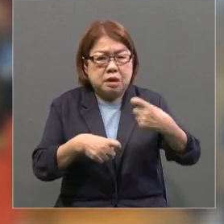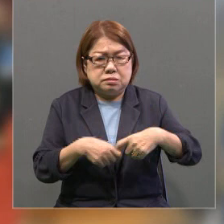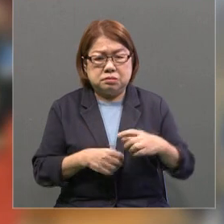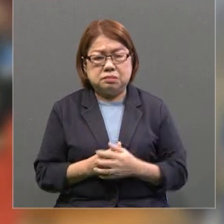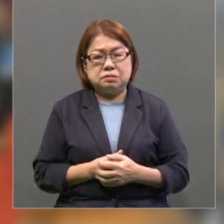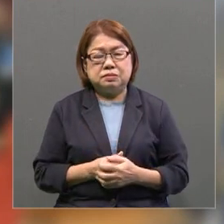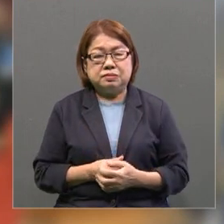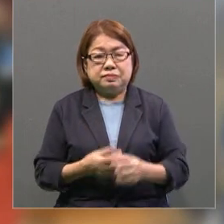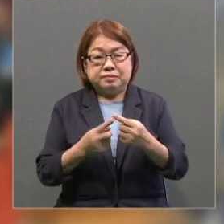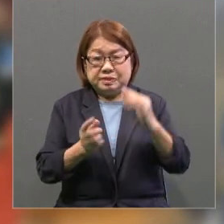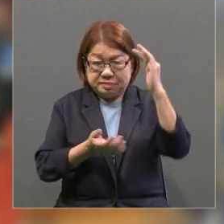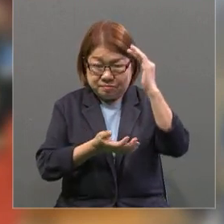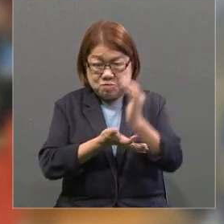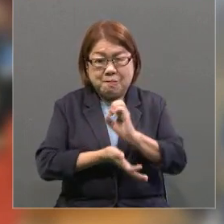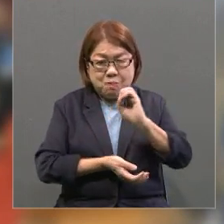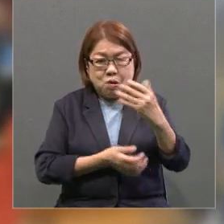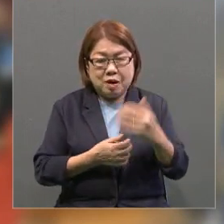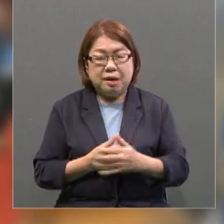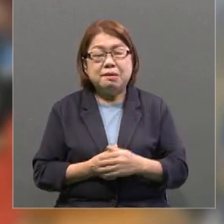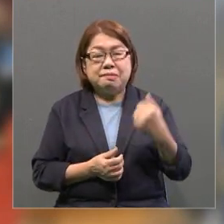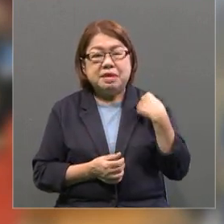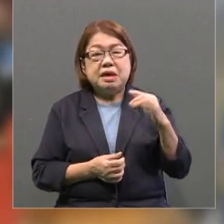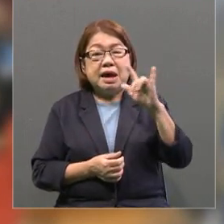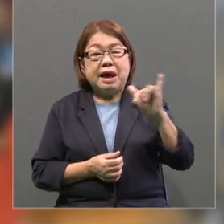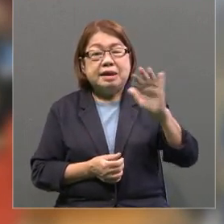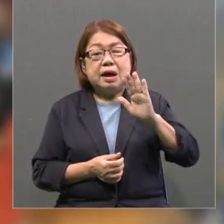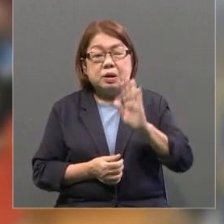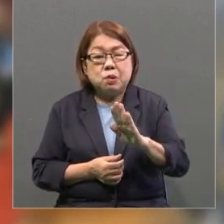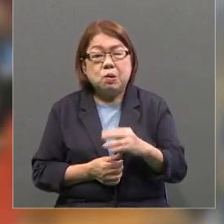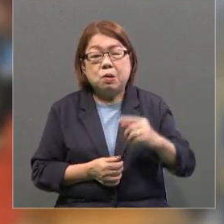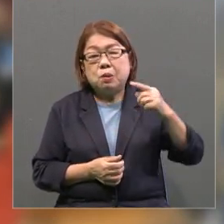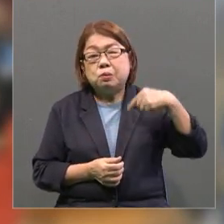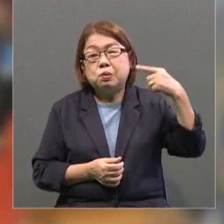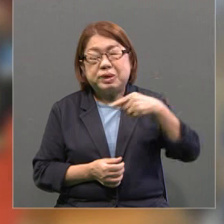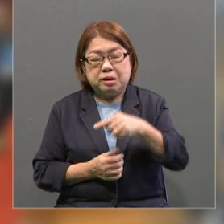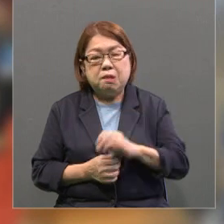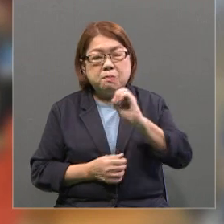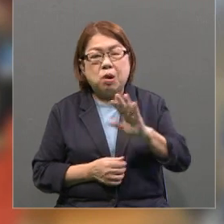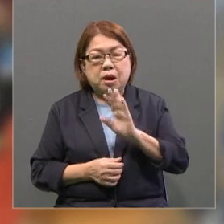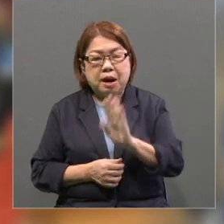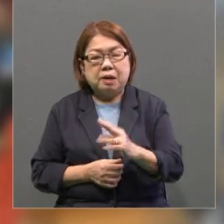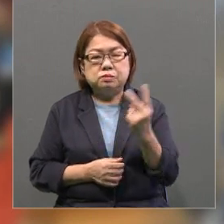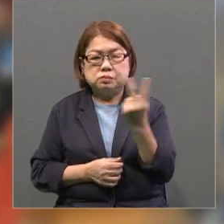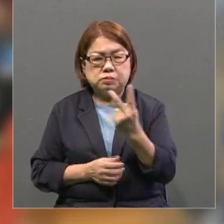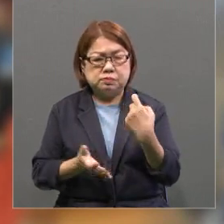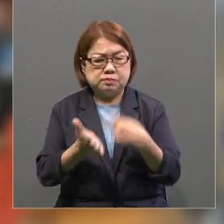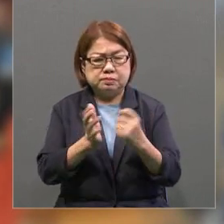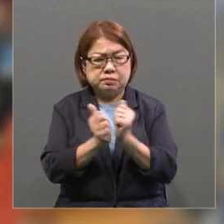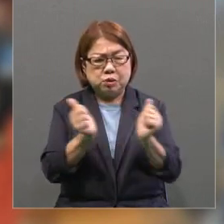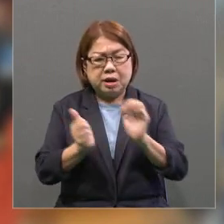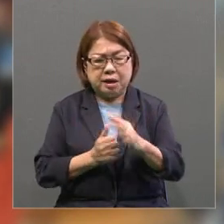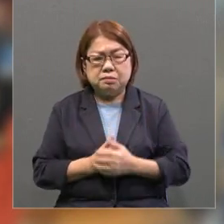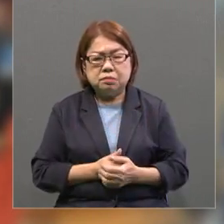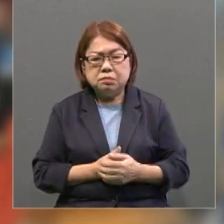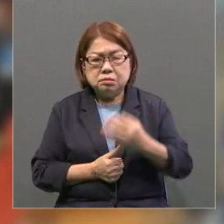นอกจากทางพนักงานสอบสวนแล้วคุณผู้ชมญาติของน้องปีใหม่ก็คัดค้านการประกันตัวผู้ต้องหาเช่นเดียวกันเพราะ